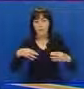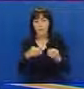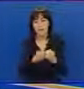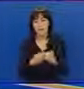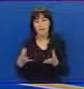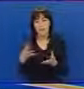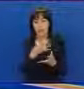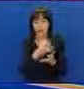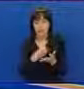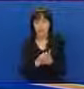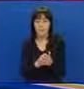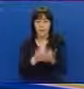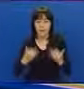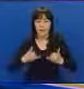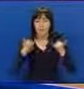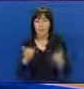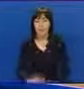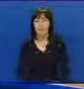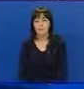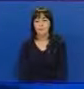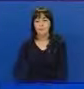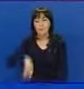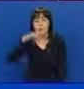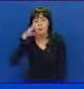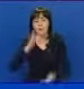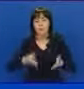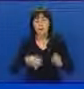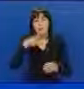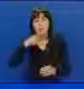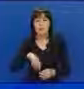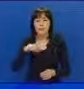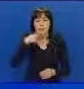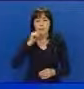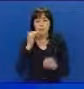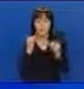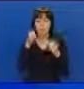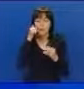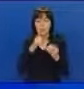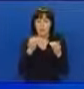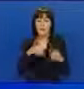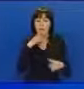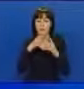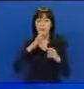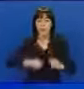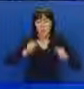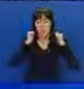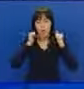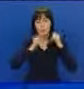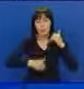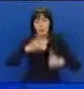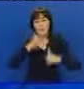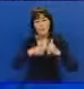Әр жанұяға тек қана жақсылық тілеймін. Қазақ жол кеше бүгін ертең. Тұшымды әңгімеден кейінгі сұхбат спорттық сайыстар арқылы